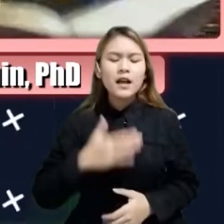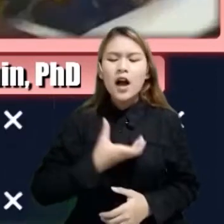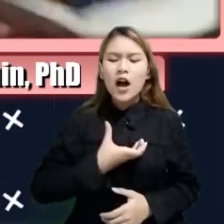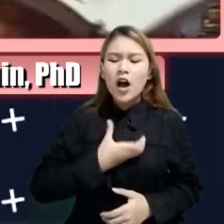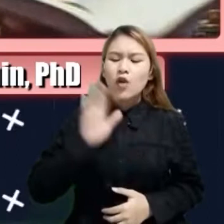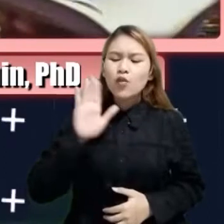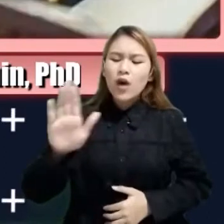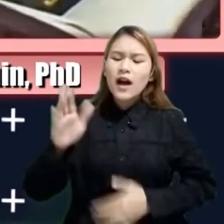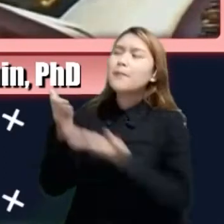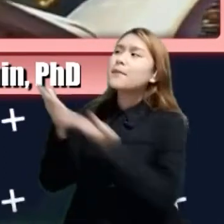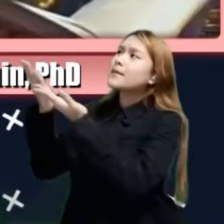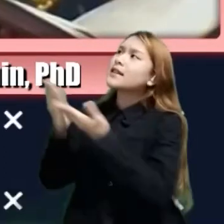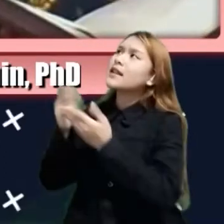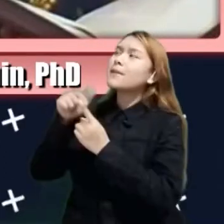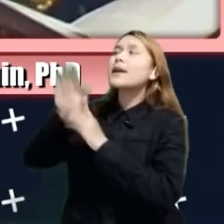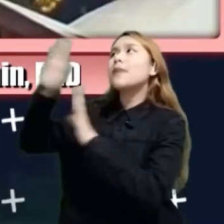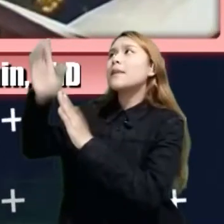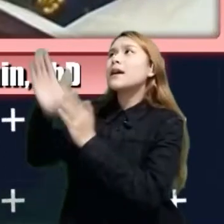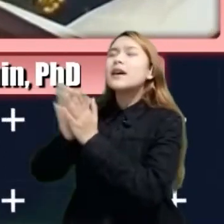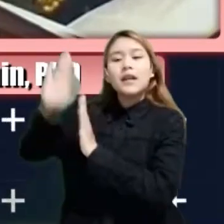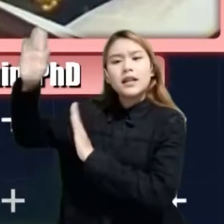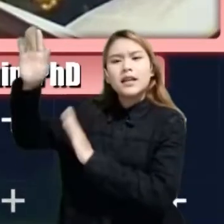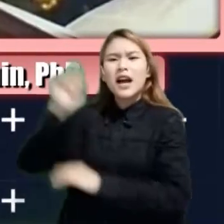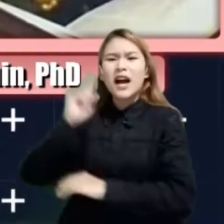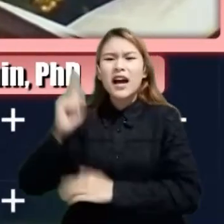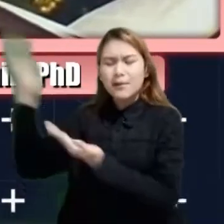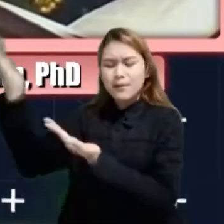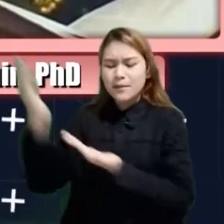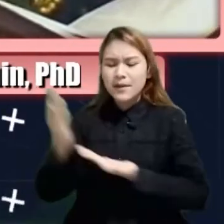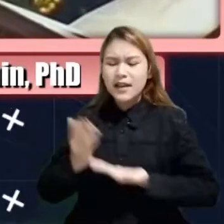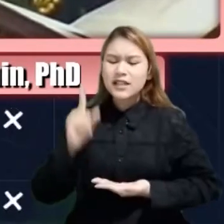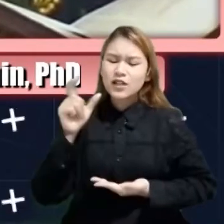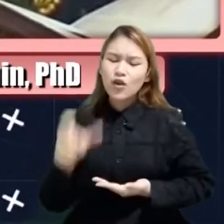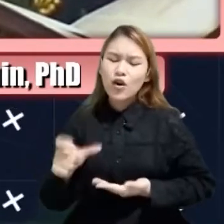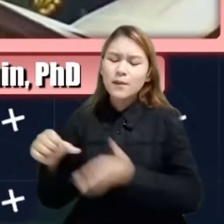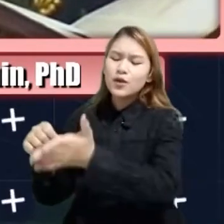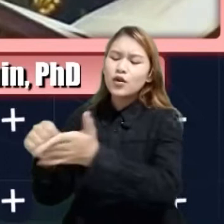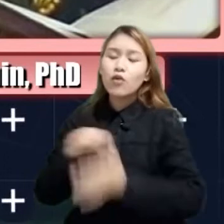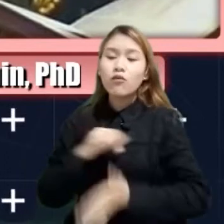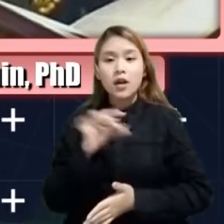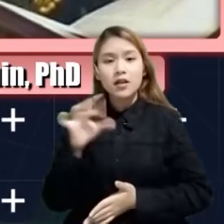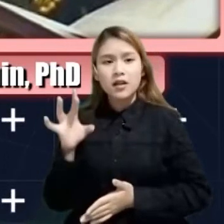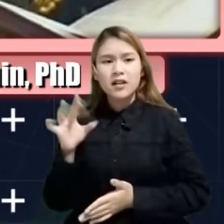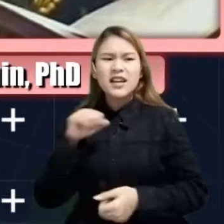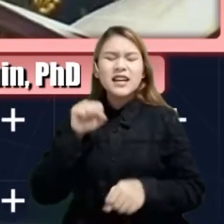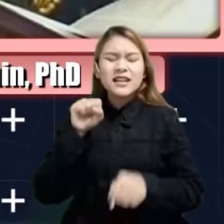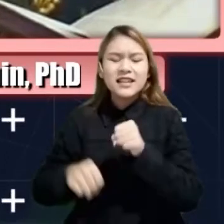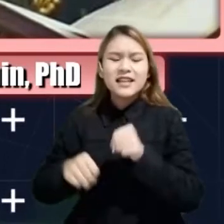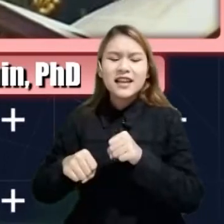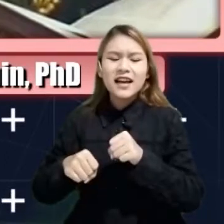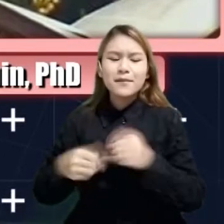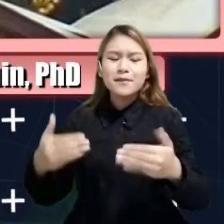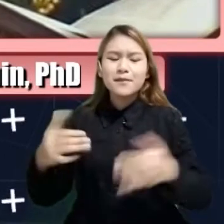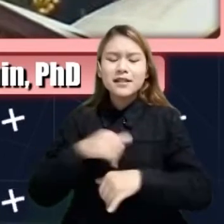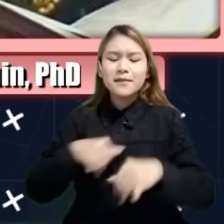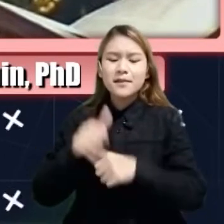dan Ia akan memberikan kepadamu seorang penolong yang lain supaya Ia menyertai kamu selama-lamanya. Terima kasih, silakan